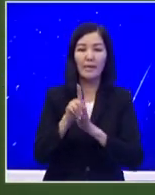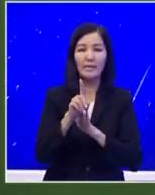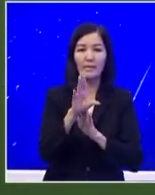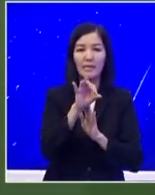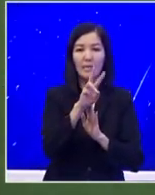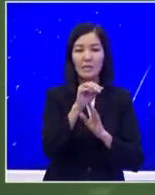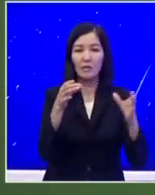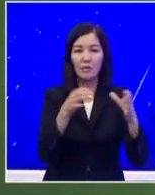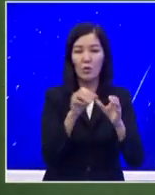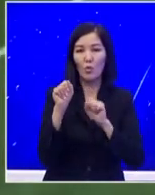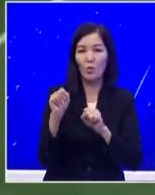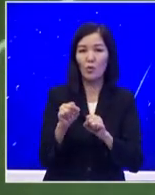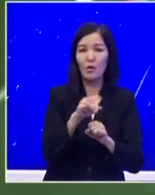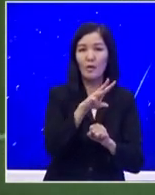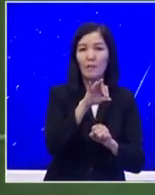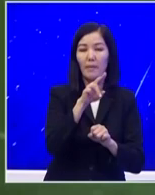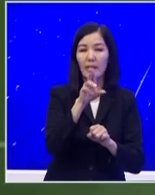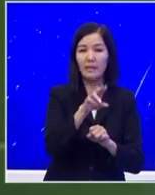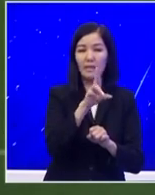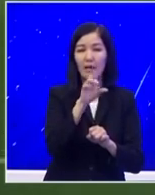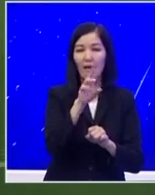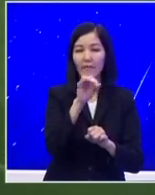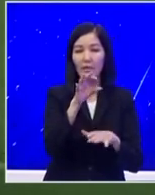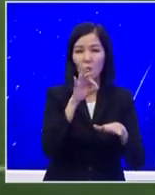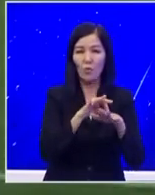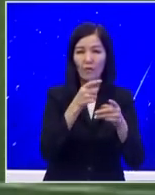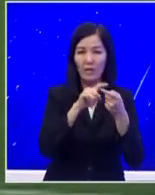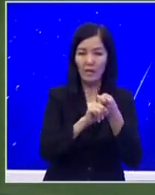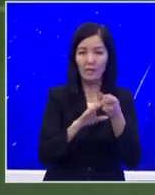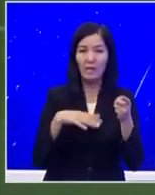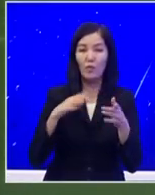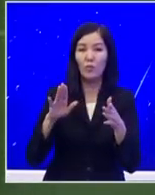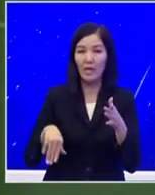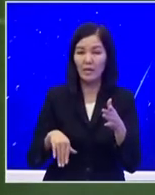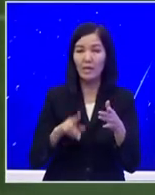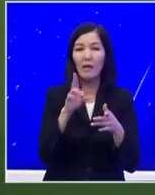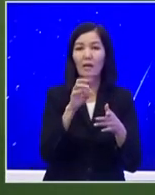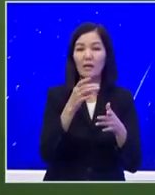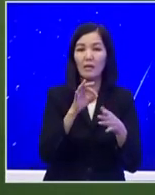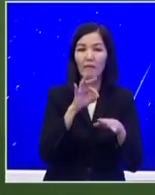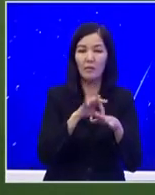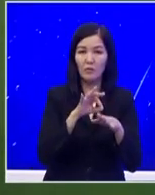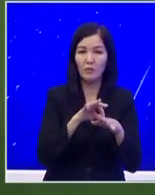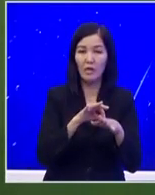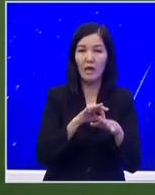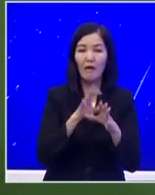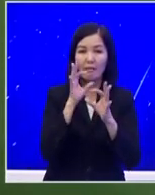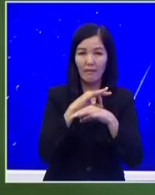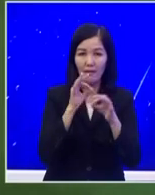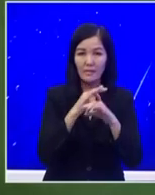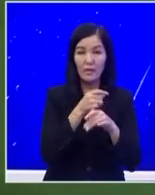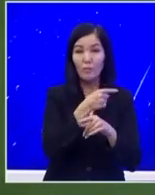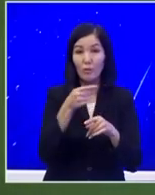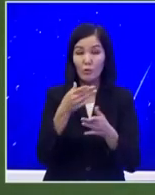Селы командасының қорғаушысы Мартин Кавданский COVID-19-ға шалдыққан, алайда оның коронавирусты анықтауға тапсырған тесті теріс